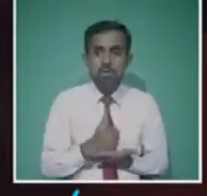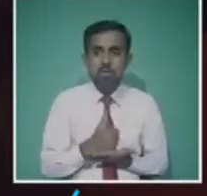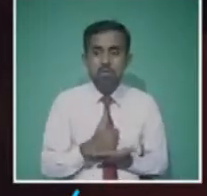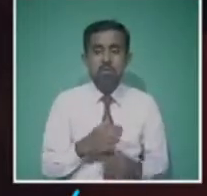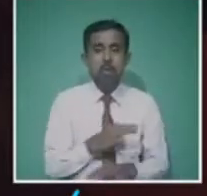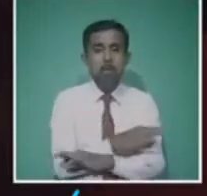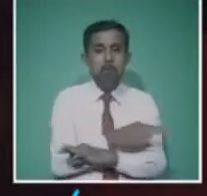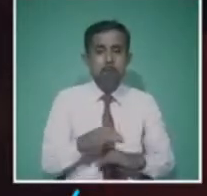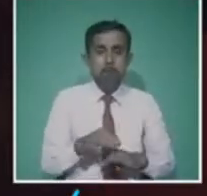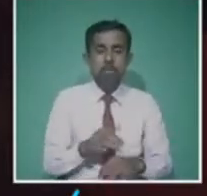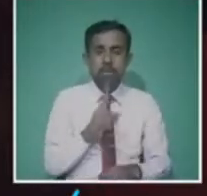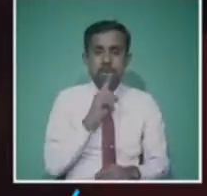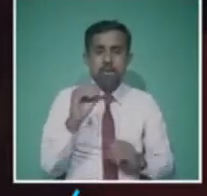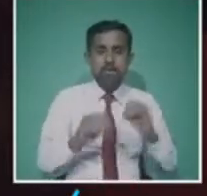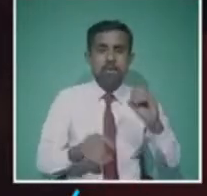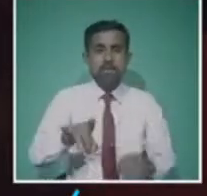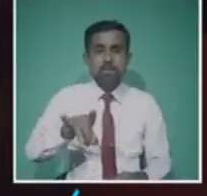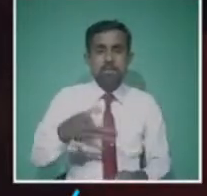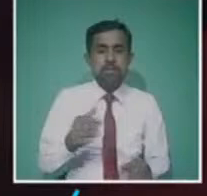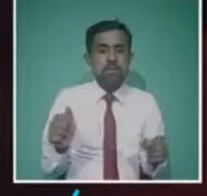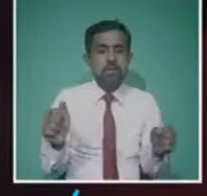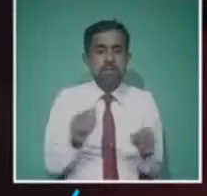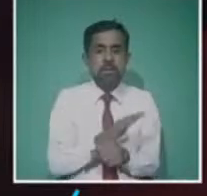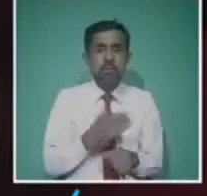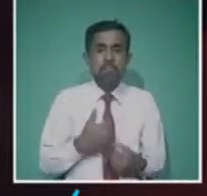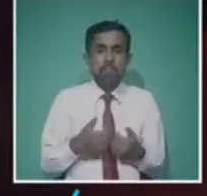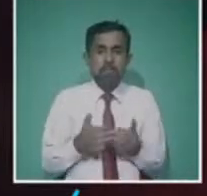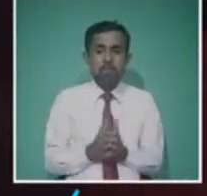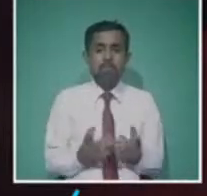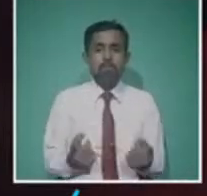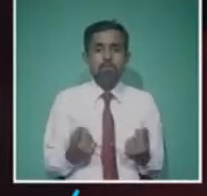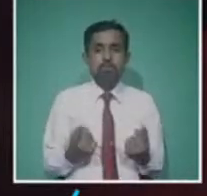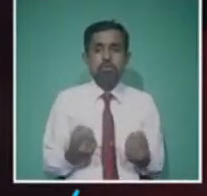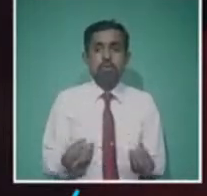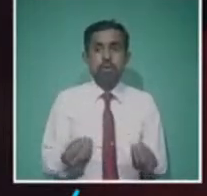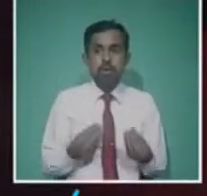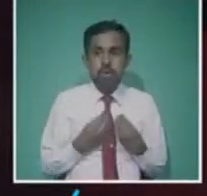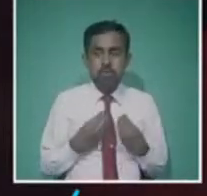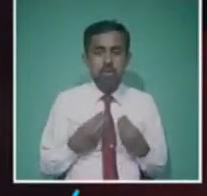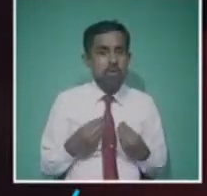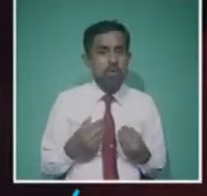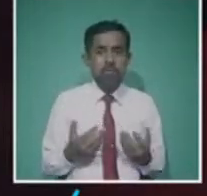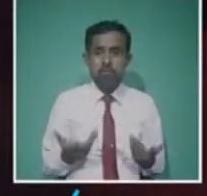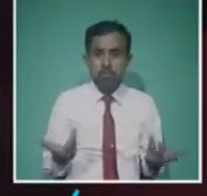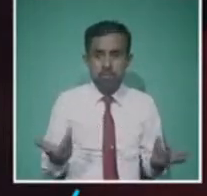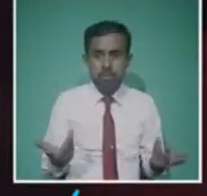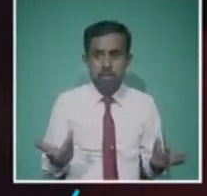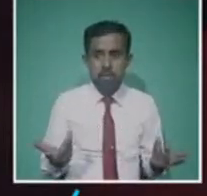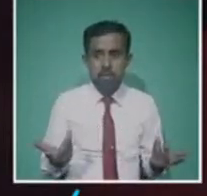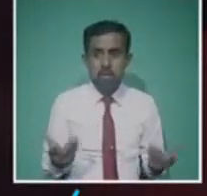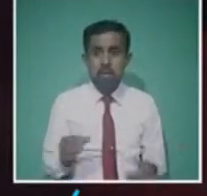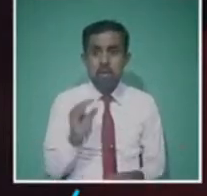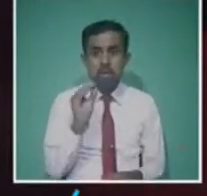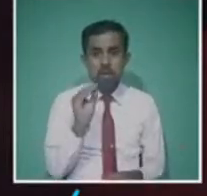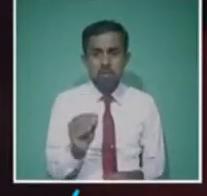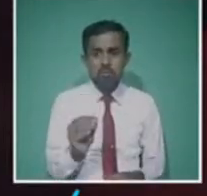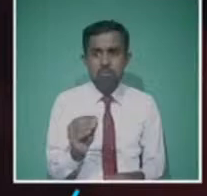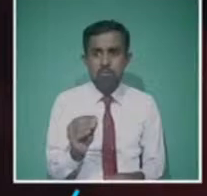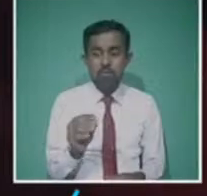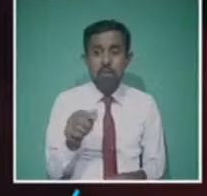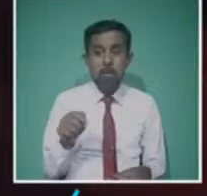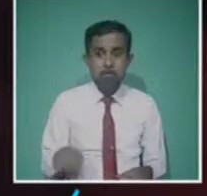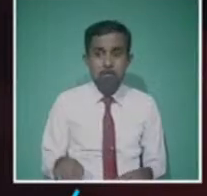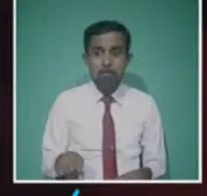me kramavedaya kiyala kiyanne 100% sampurna tamange avashyathaway laba ganeeme kramavedaya nevey namuth api